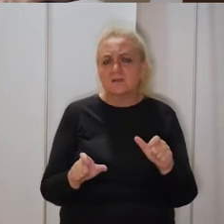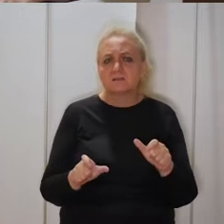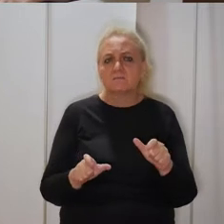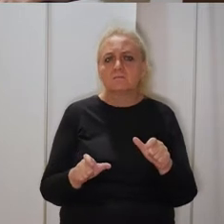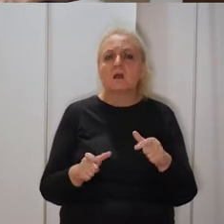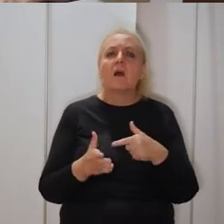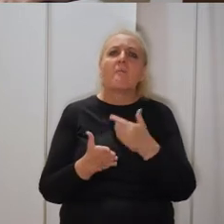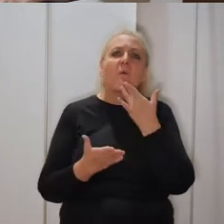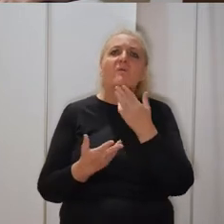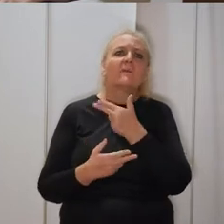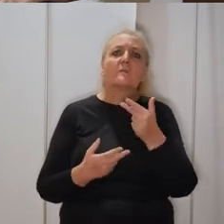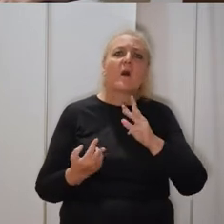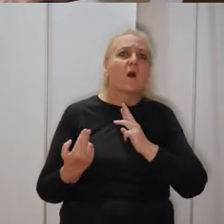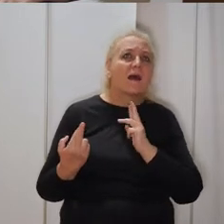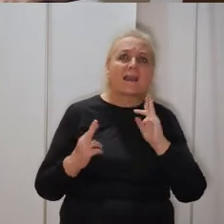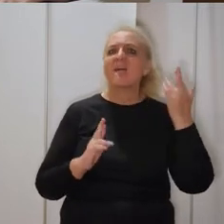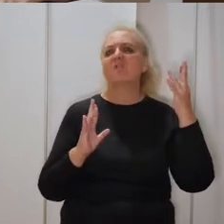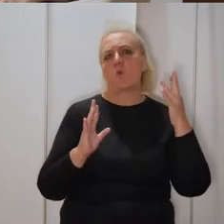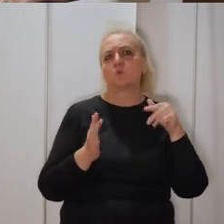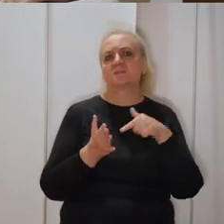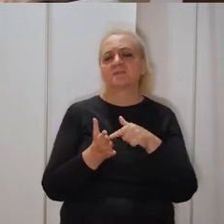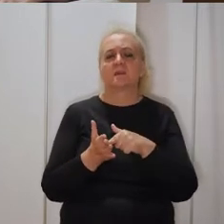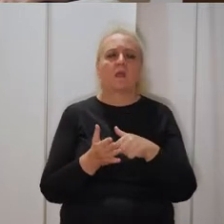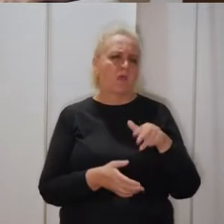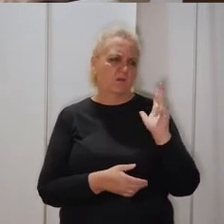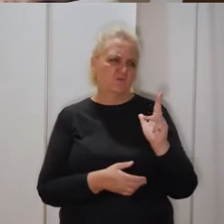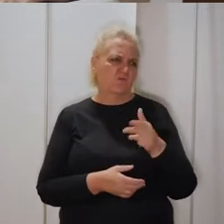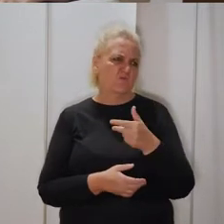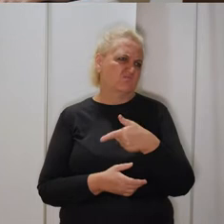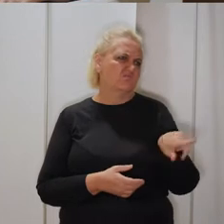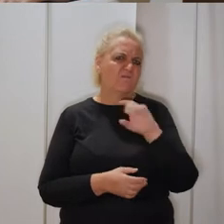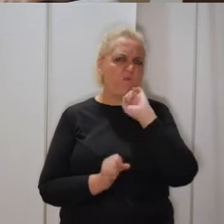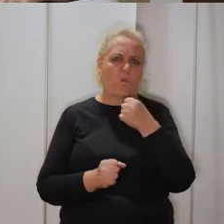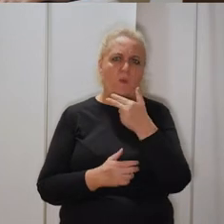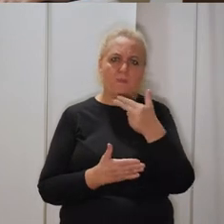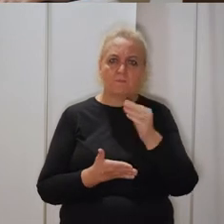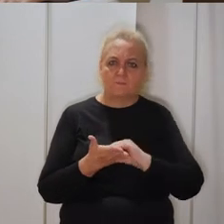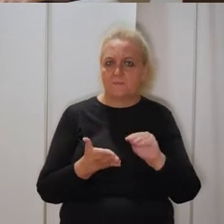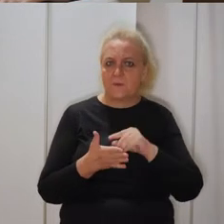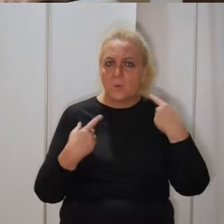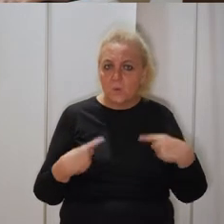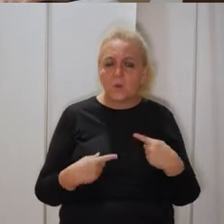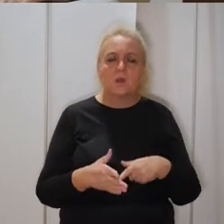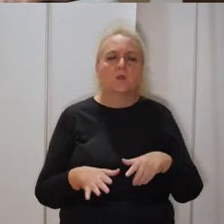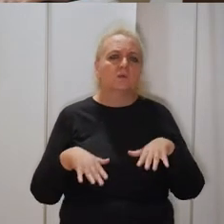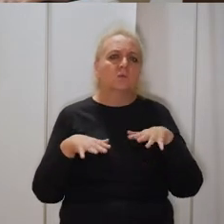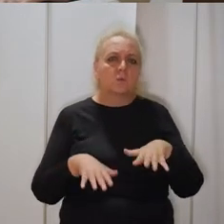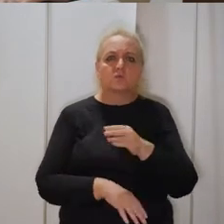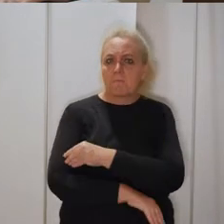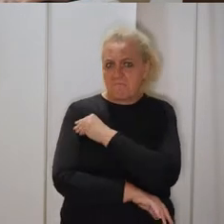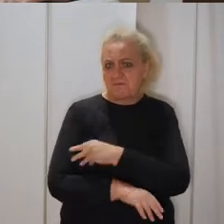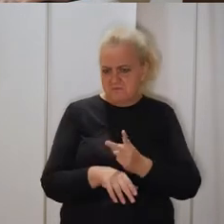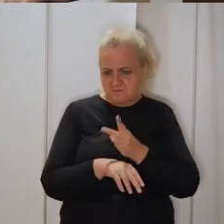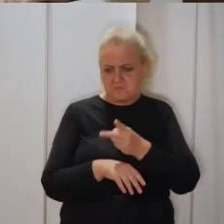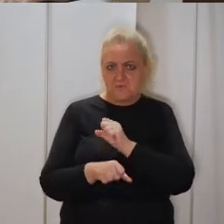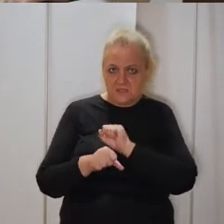mowa o rewolucji, zastanawiałam się, czemu nikt nie podjął się tego tematu, kiedy jakby ilość materiału jest